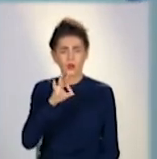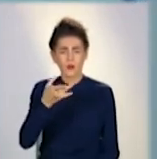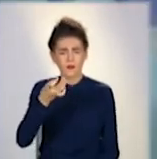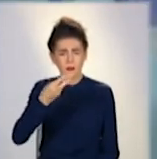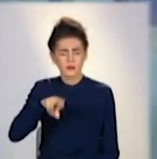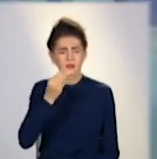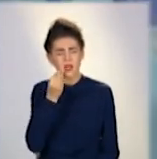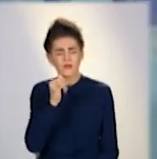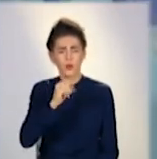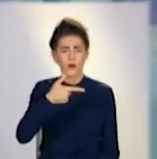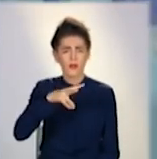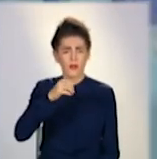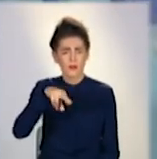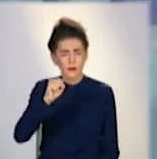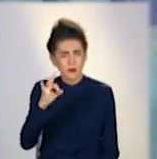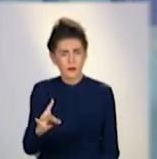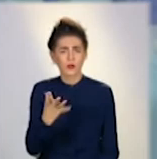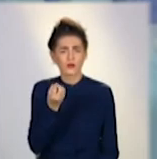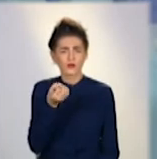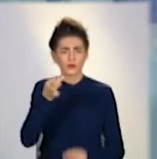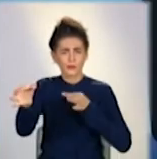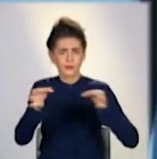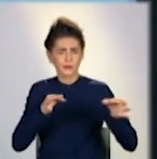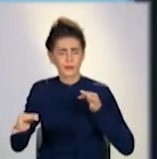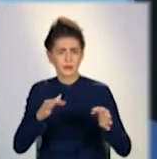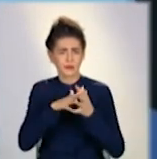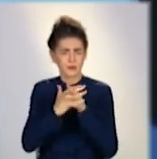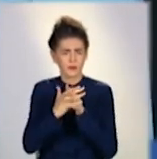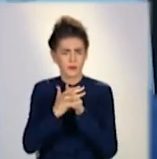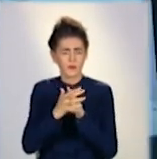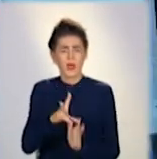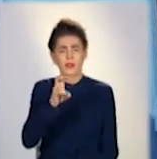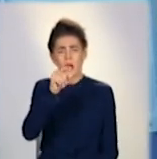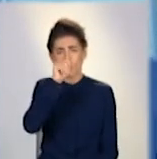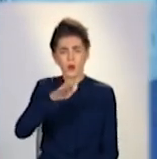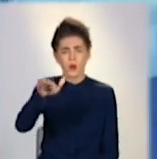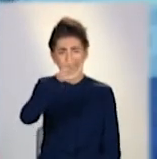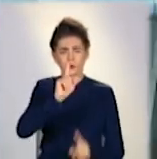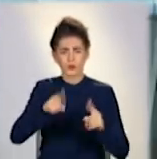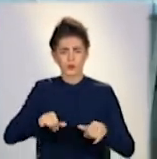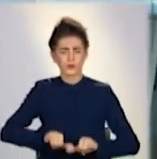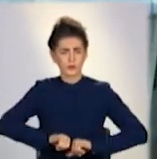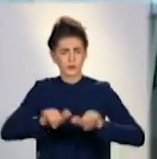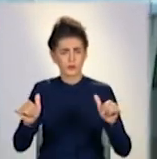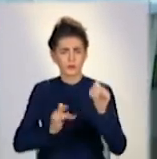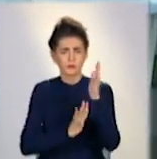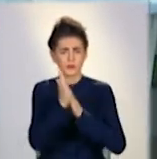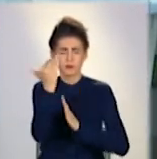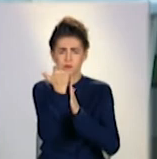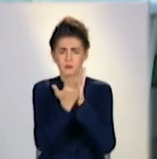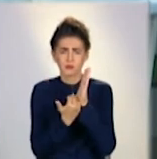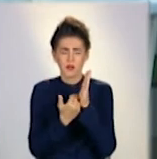Слов'янську, Вугледарі та ще декількох населених пунктах. На Луганщині теж стрімко зростає статистика.